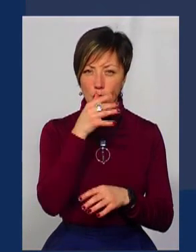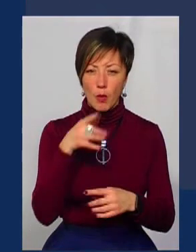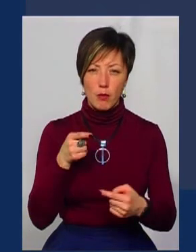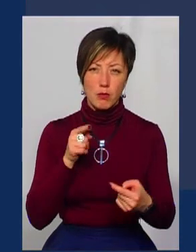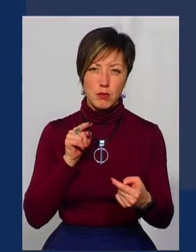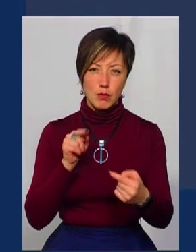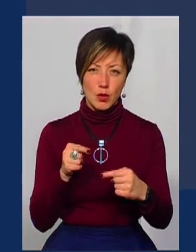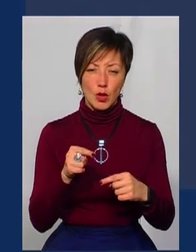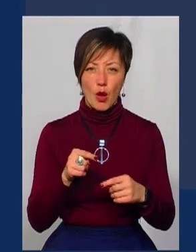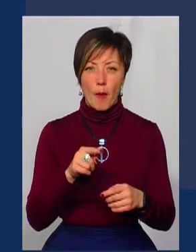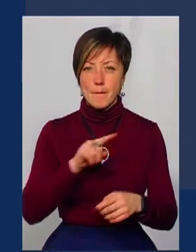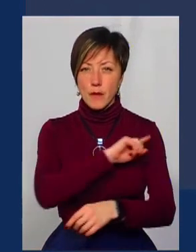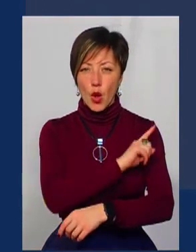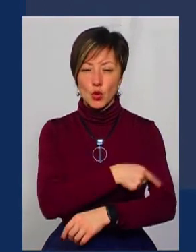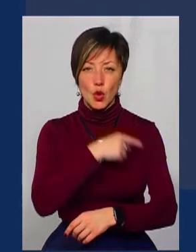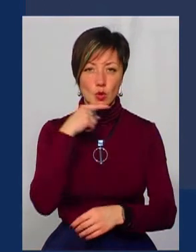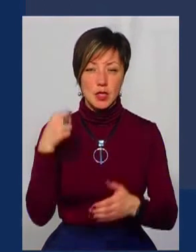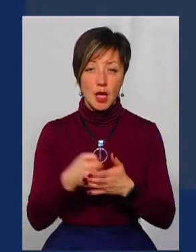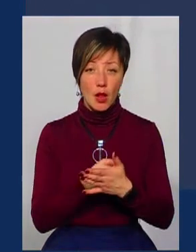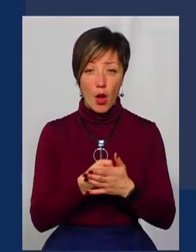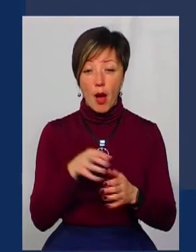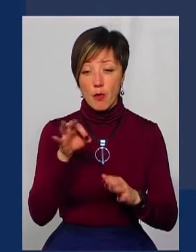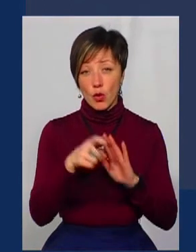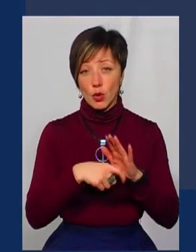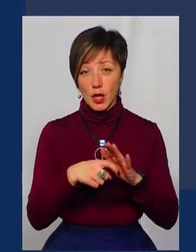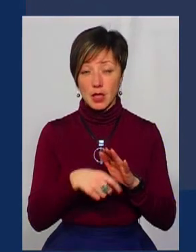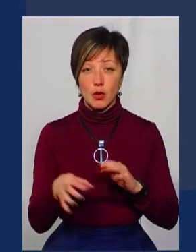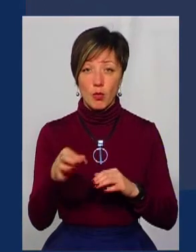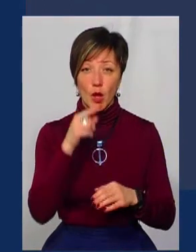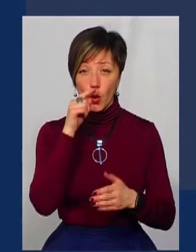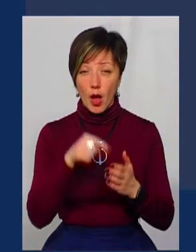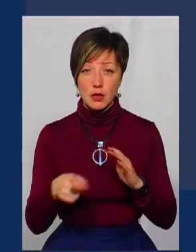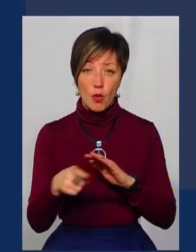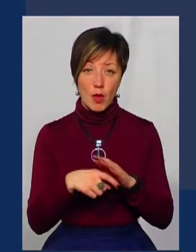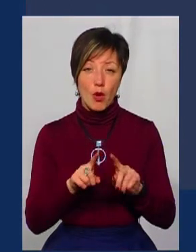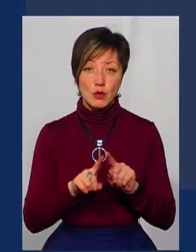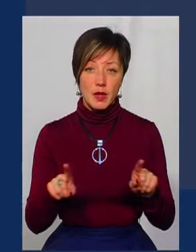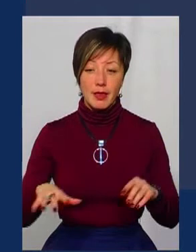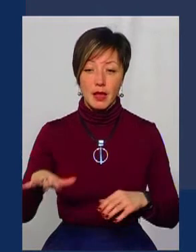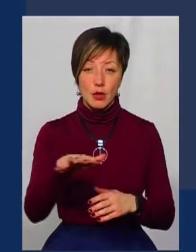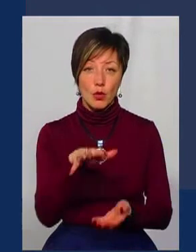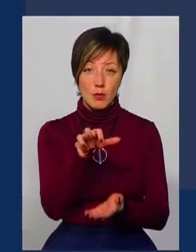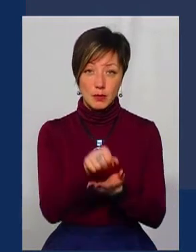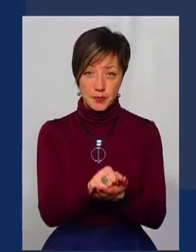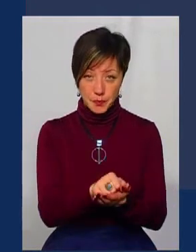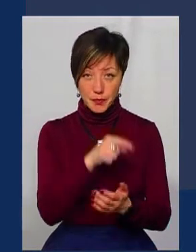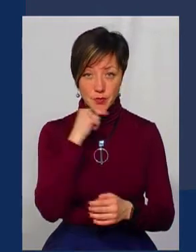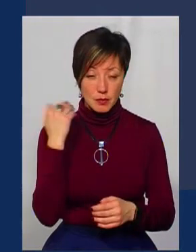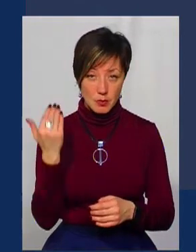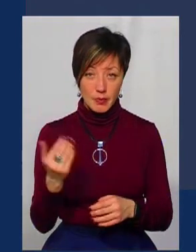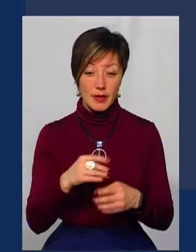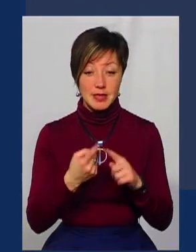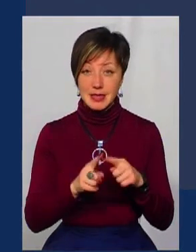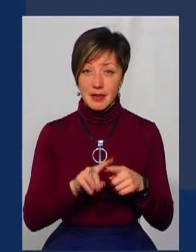потужним російським лобі. А що стосується Донецької області і Луганської області, а особливо території, яка знаходиться тимчасово окупована, то це